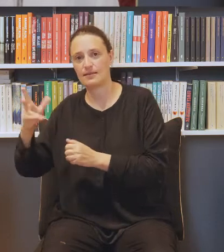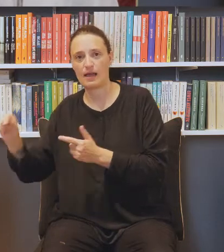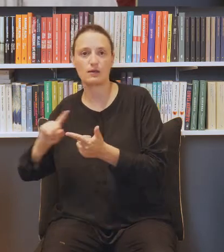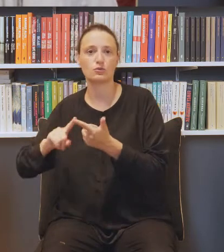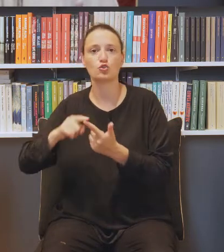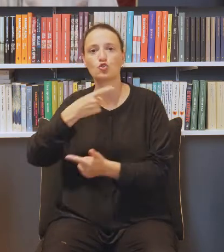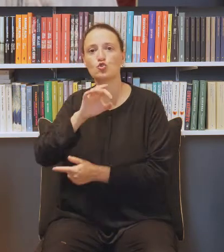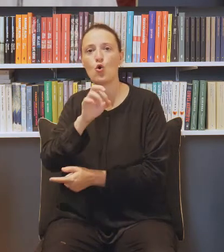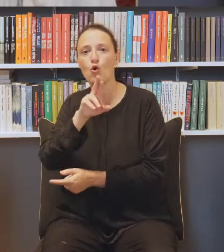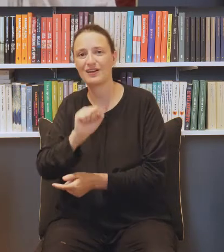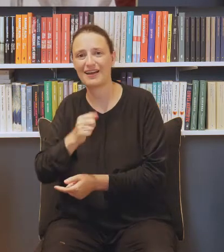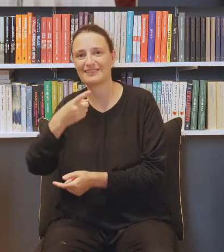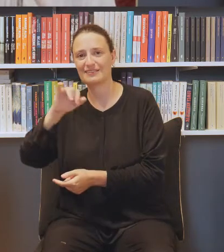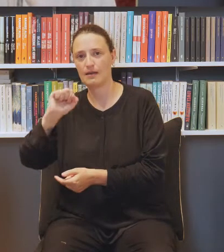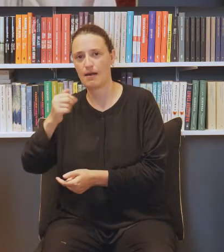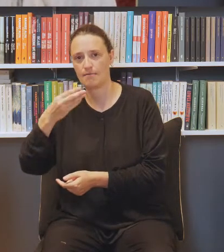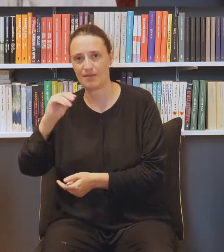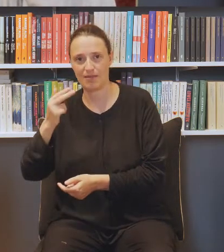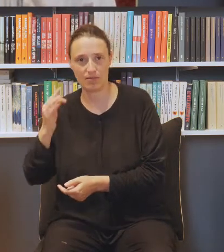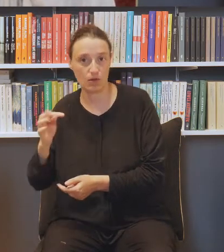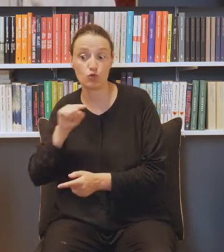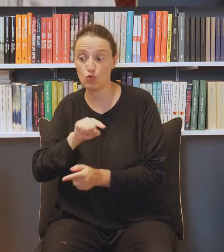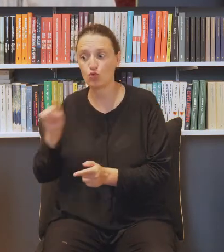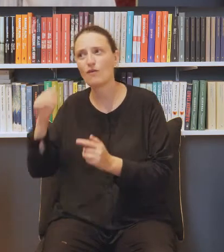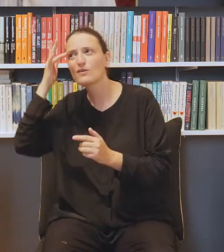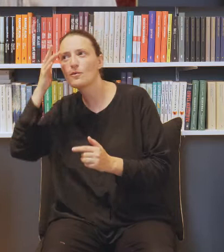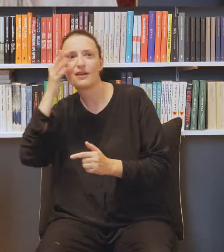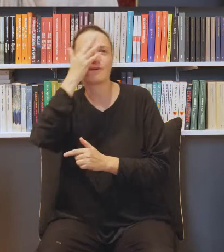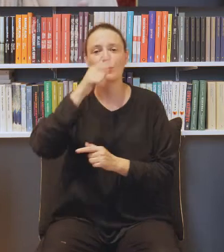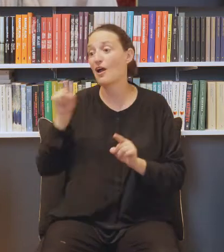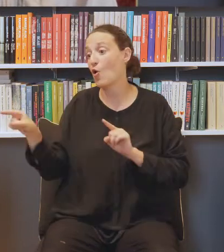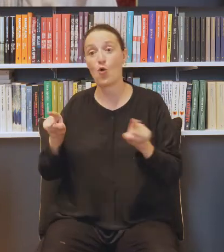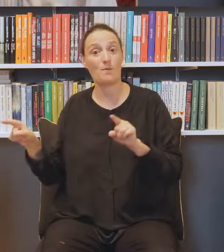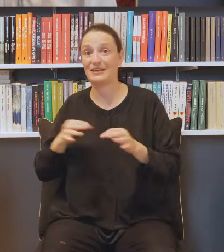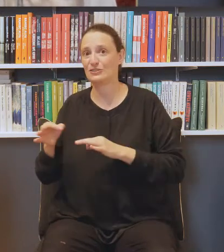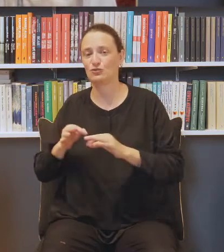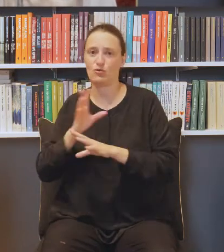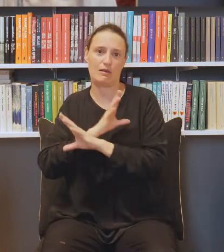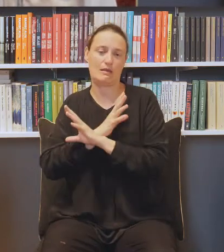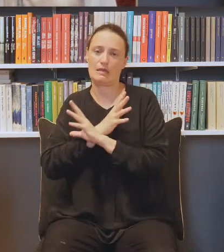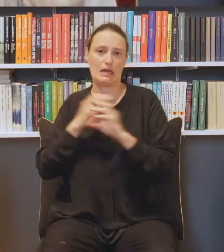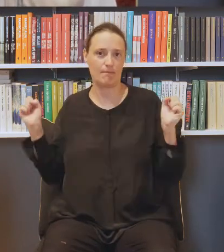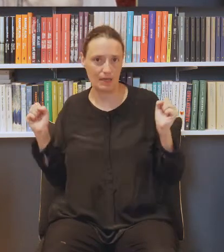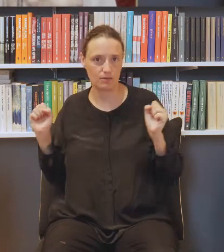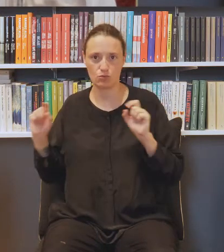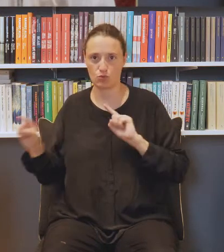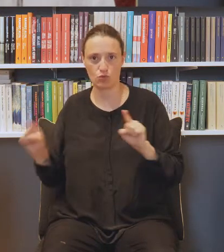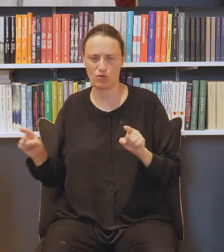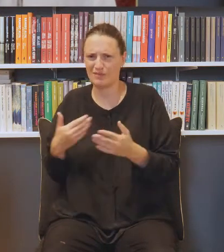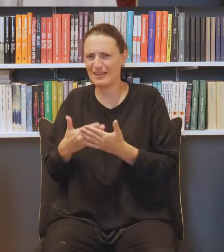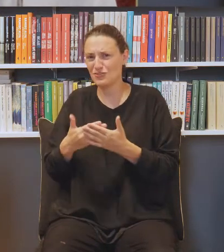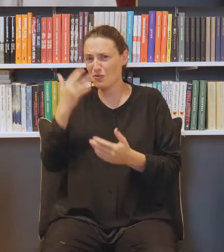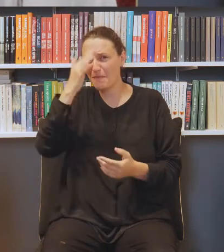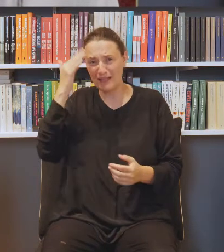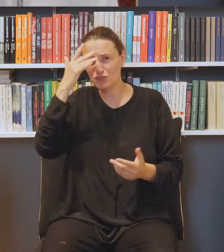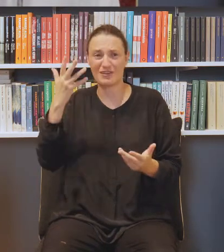Jednak te historie wszystkie, które ona sobie jakby wyobraża czy przypomina, są takie dość tragiczne. Jakby, dlaczego ona może mieć tylko marzenia, które opierają